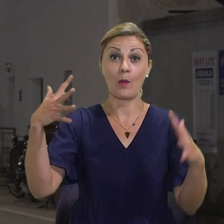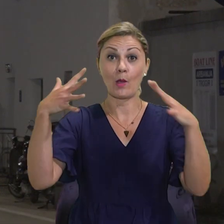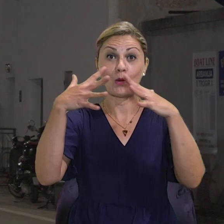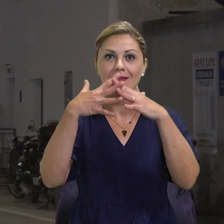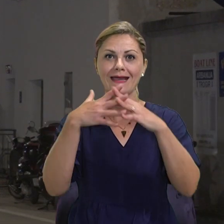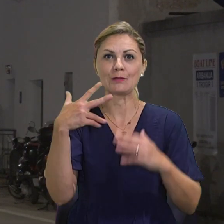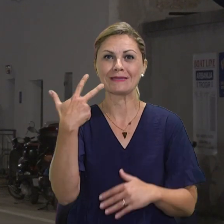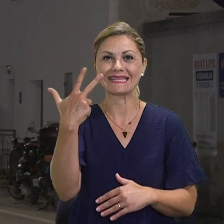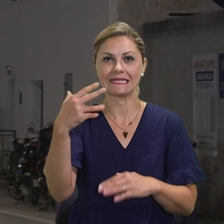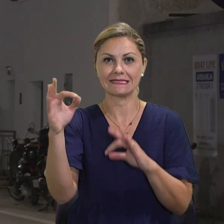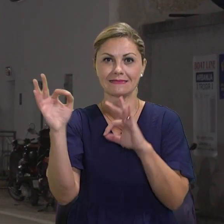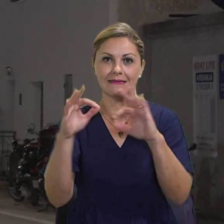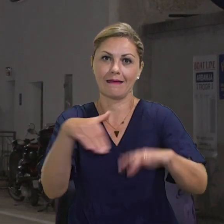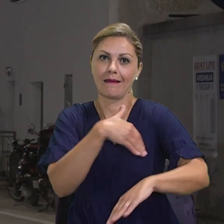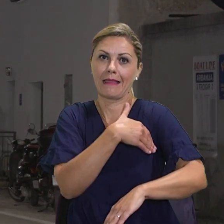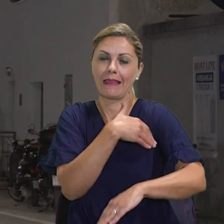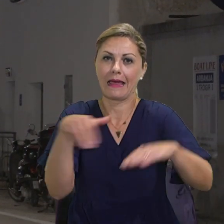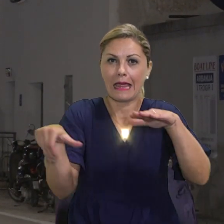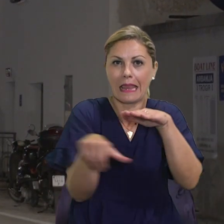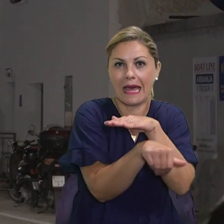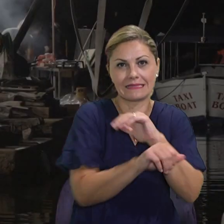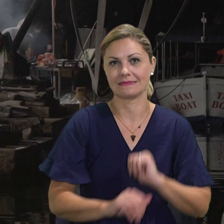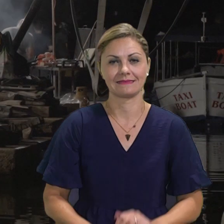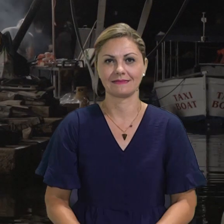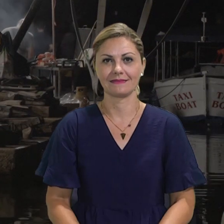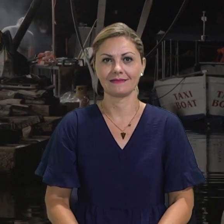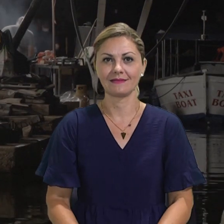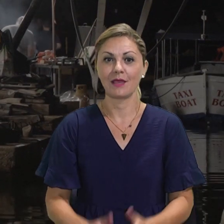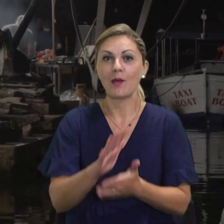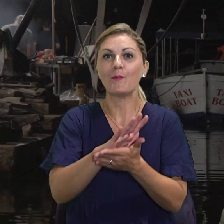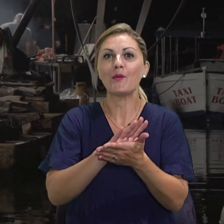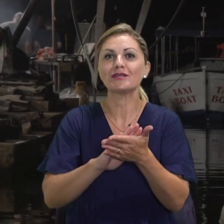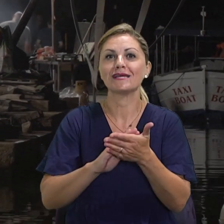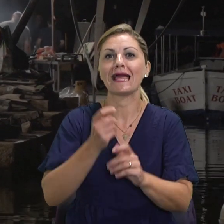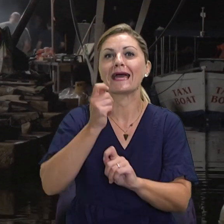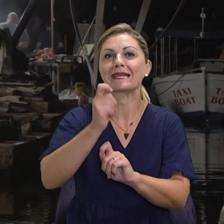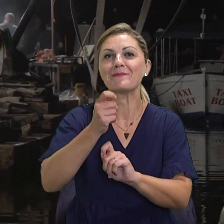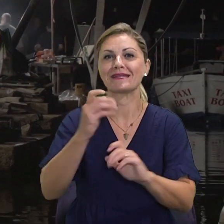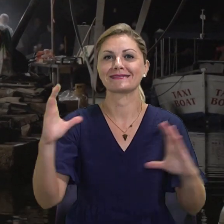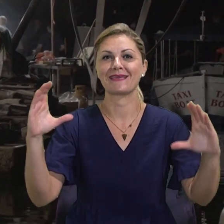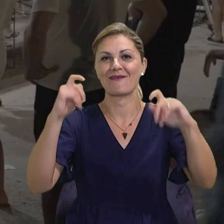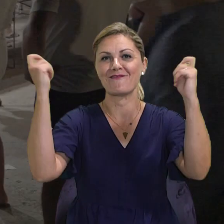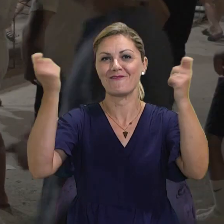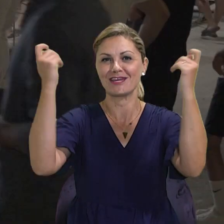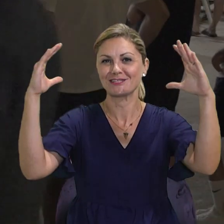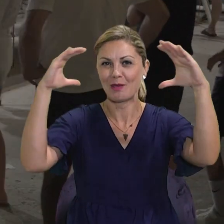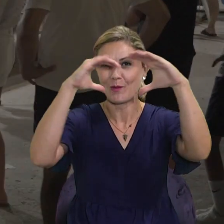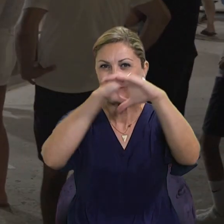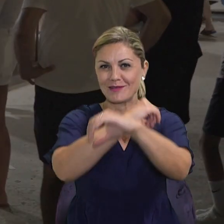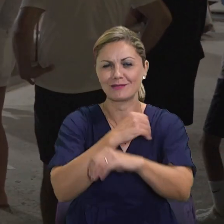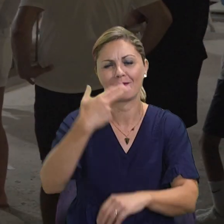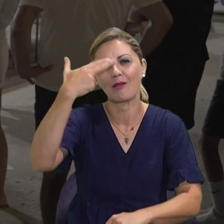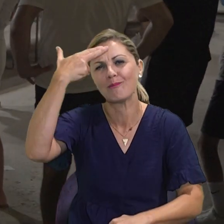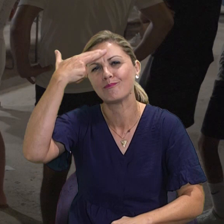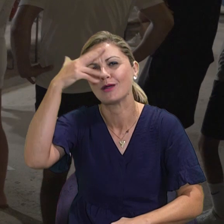Ljeto je u gradu, 30 u hladu, mogli bi pjevati i ovih dana, a dolaskom ljeta počinju i ribarske fešte, najpoznatije i